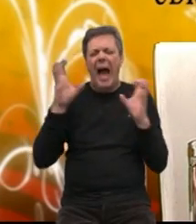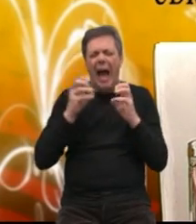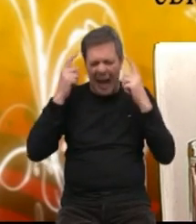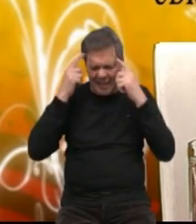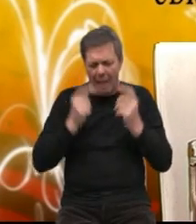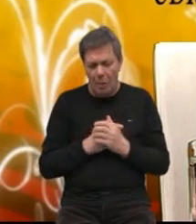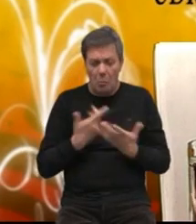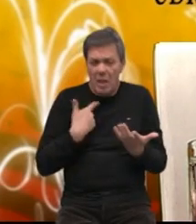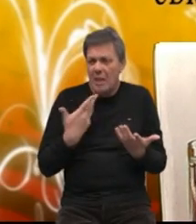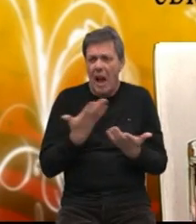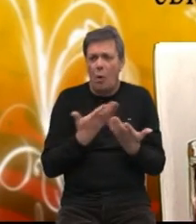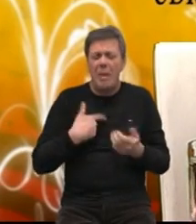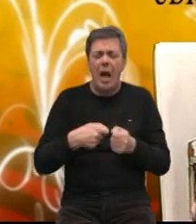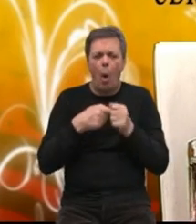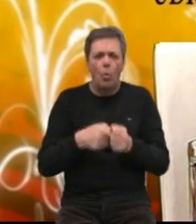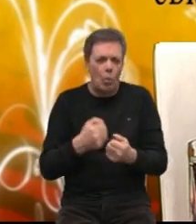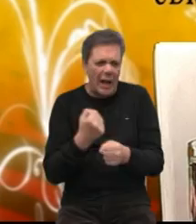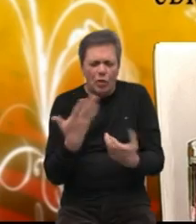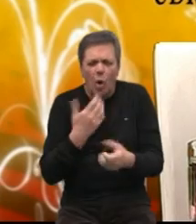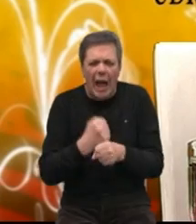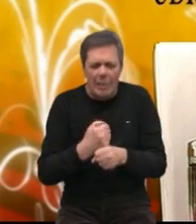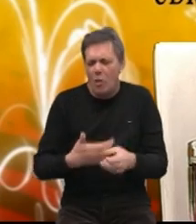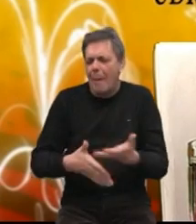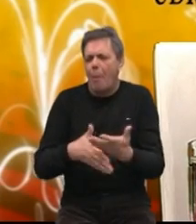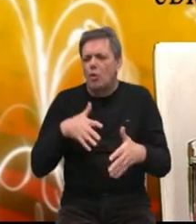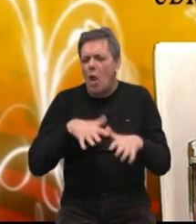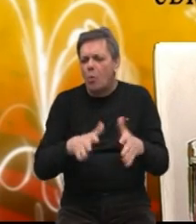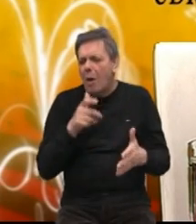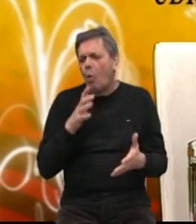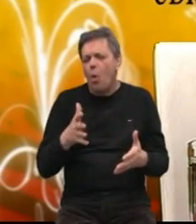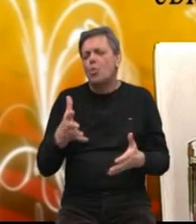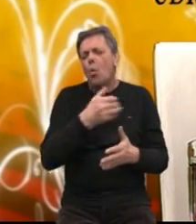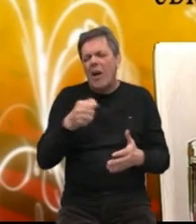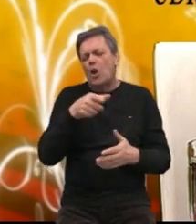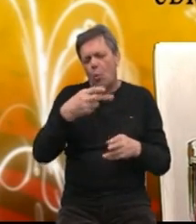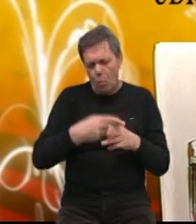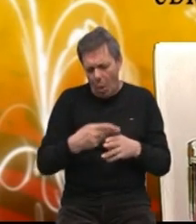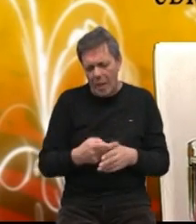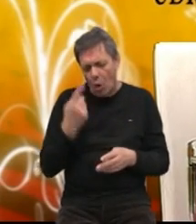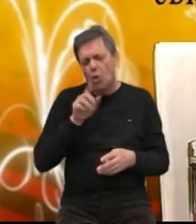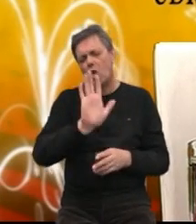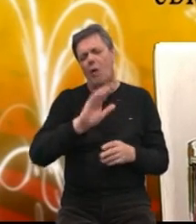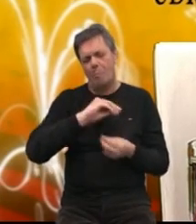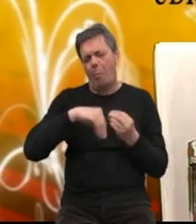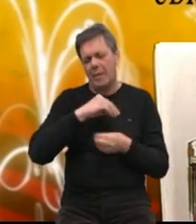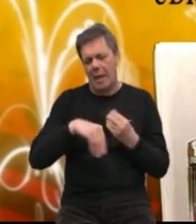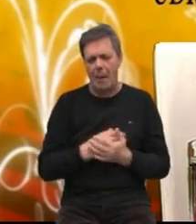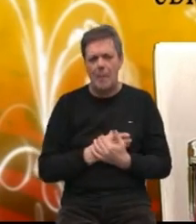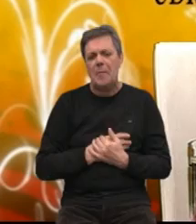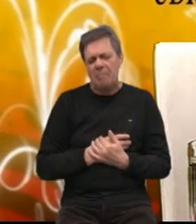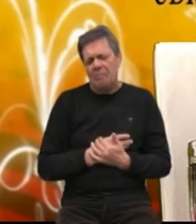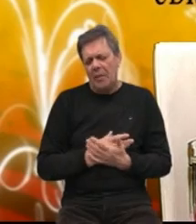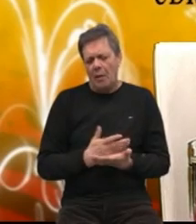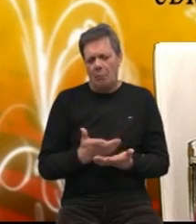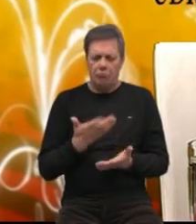koji način mi kao udruga djelujemo za pomoć ljudima koji su zahvaćeni tom bolešću, odnosno njihovim obiteljima. Tako da,